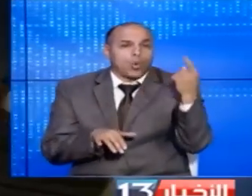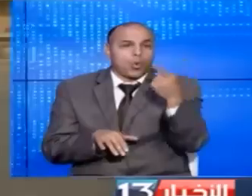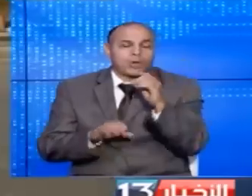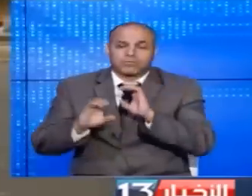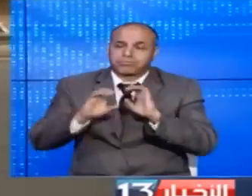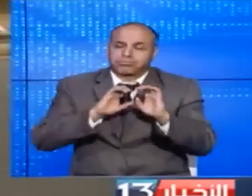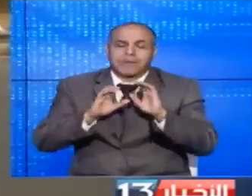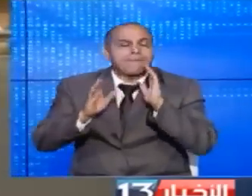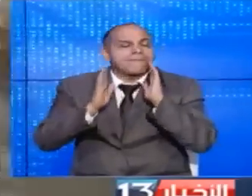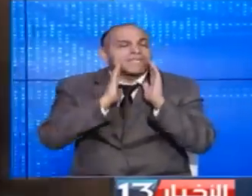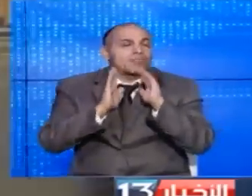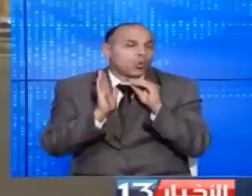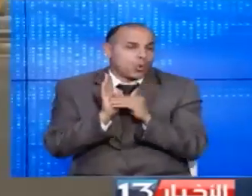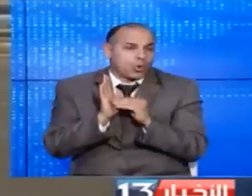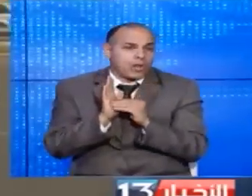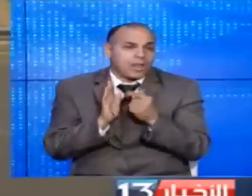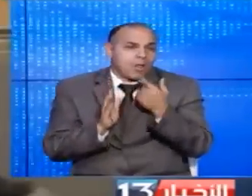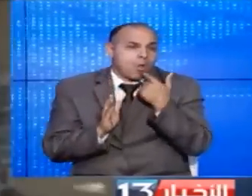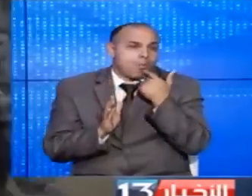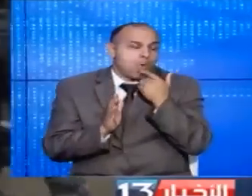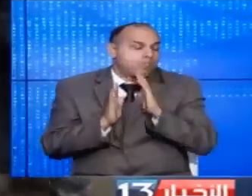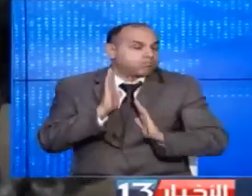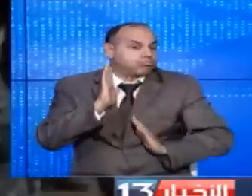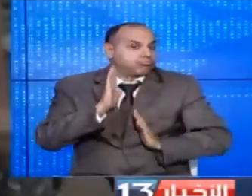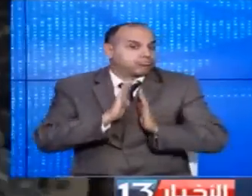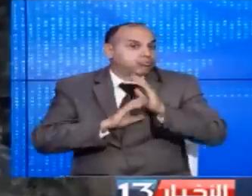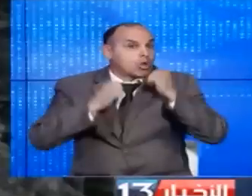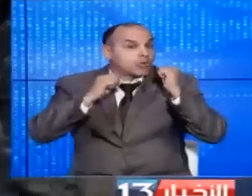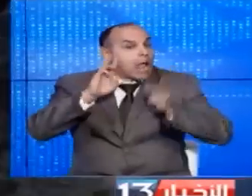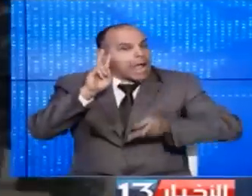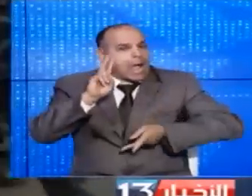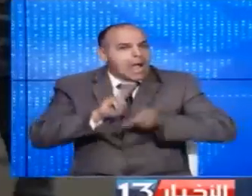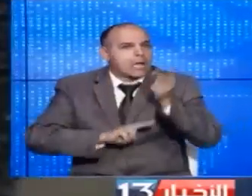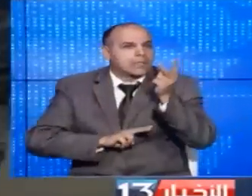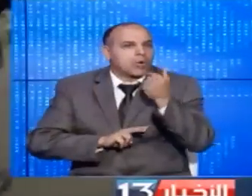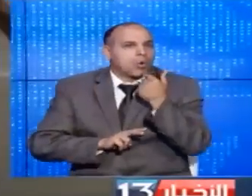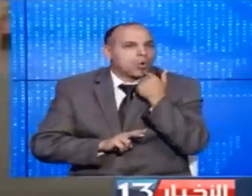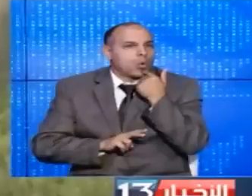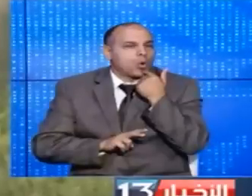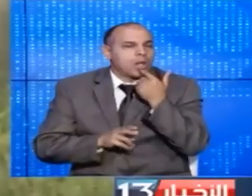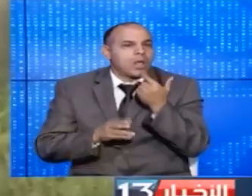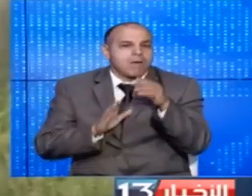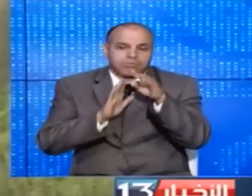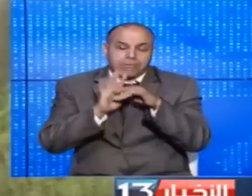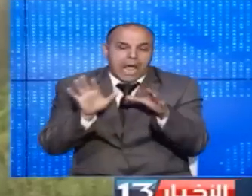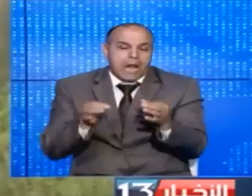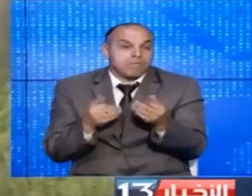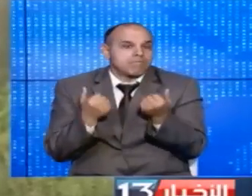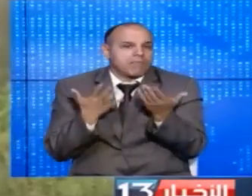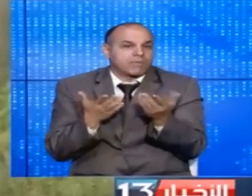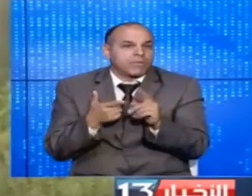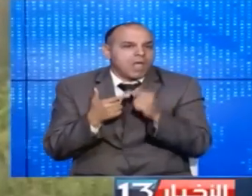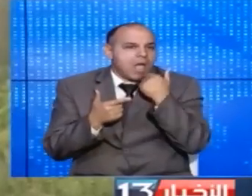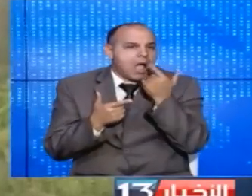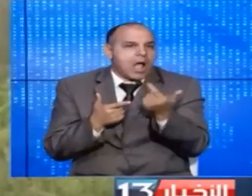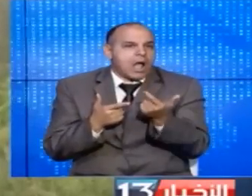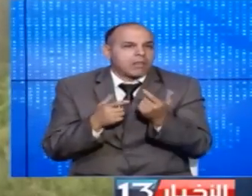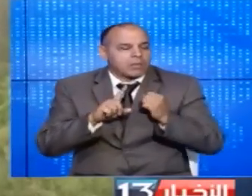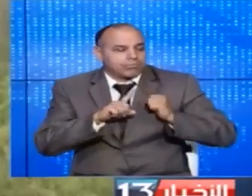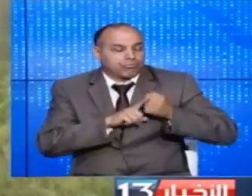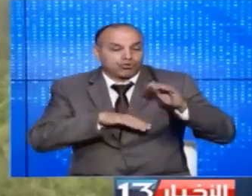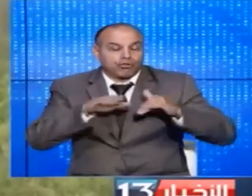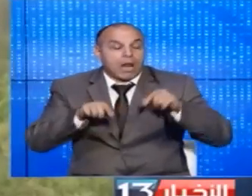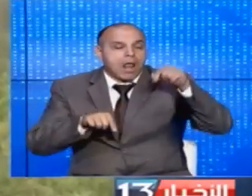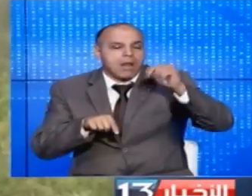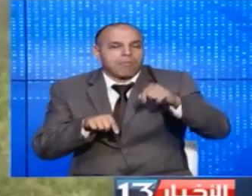التواصل الاجتماعي يرجح تصاعد وتيرة الاحتجاج وسط عدم اقتناع بجدوى حلول ستصاغ تحت ضغط الشارع